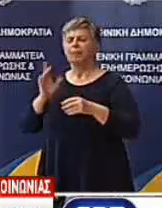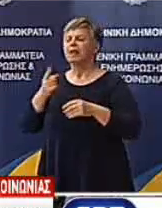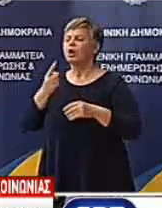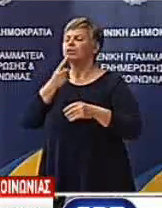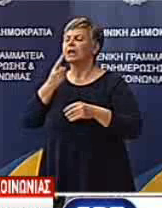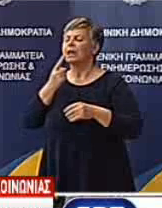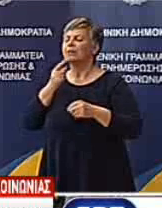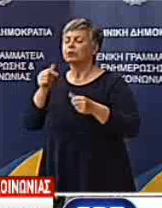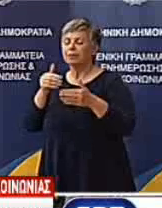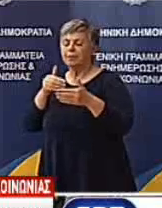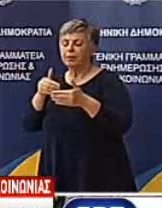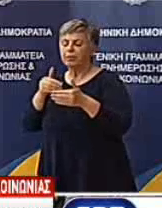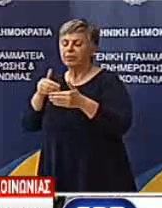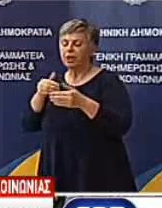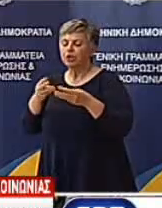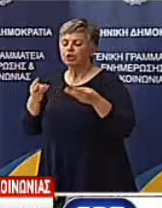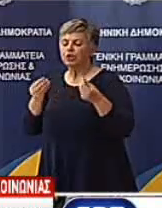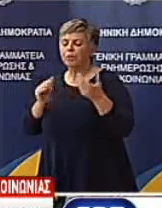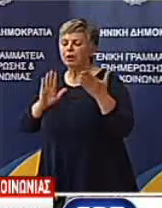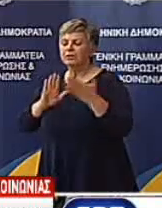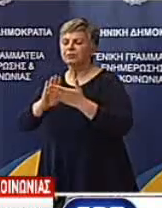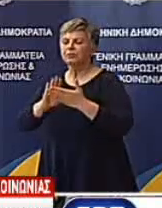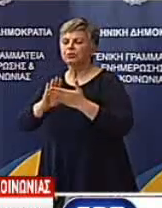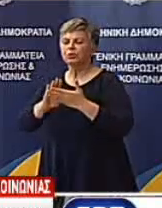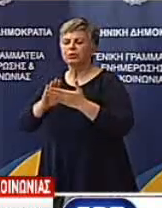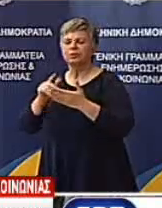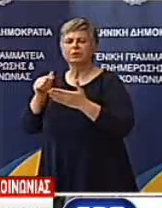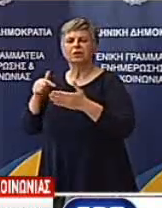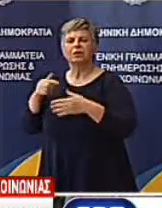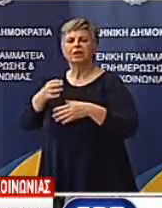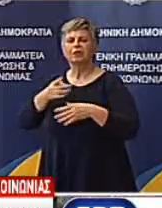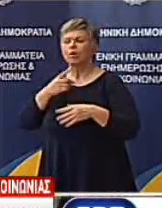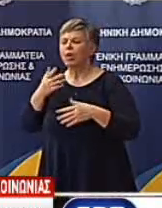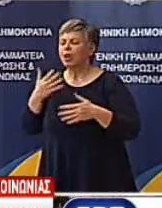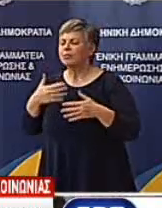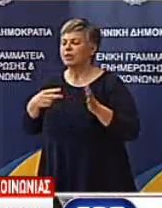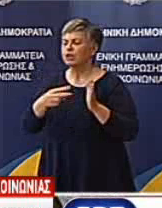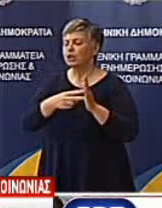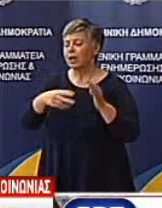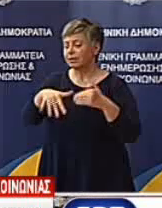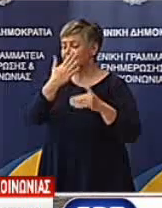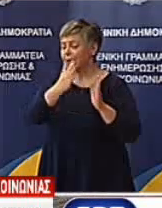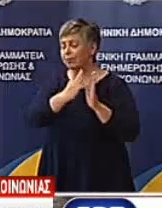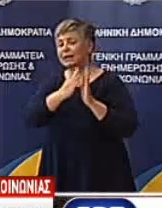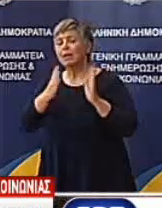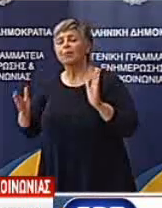με τους δανειστές, για ποια περίοδο συζητάμε τώρα? Συζητάμε για 15-18 όπως ήταν στις